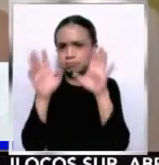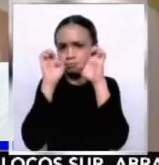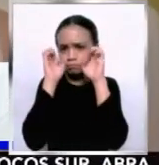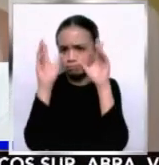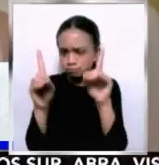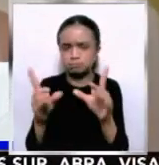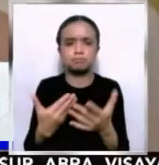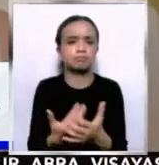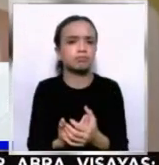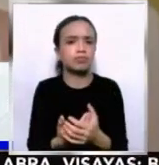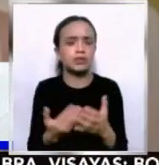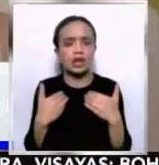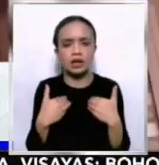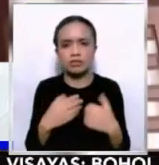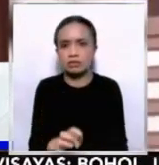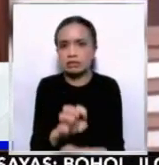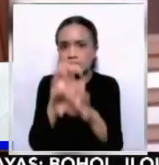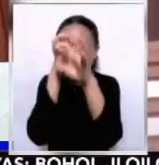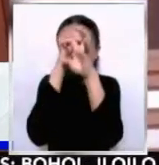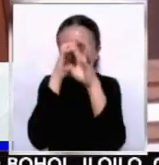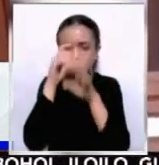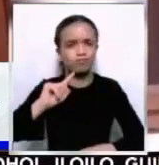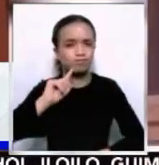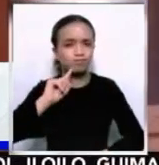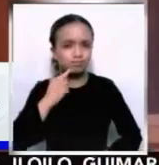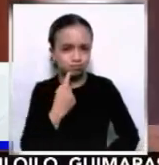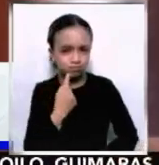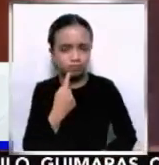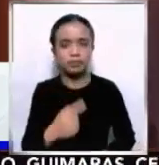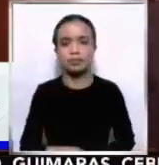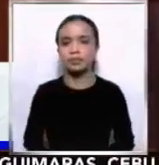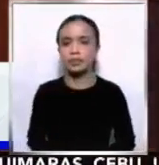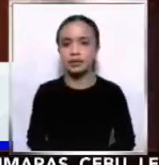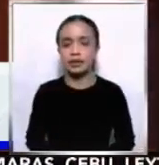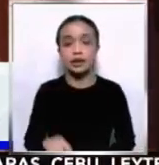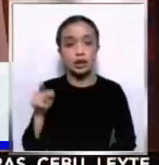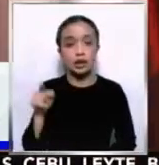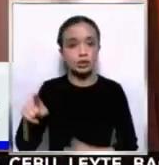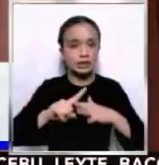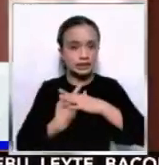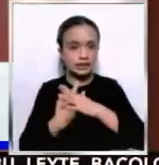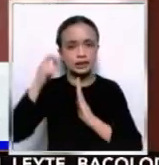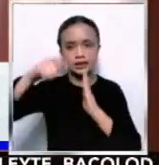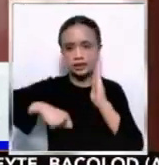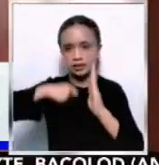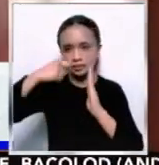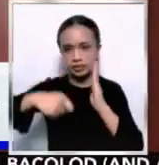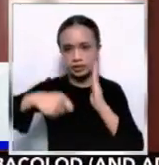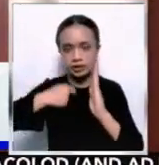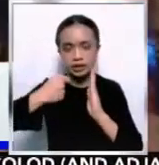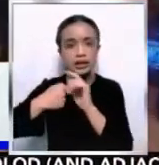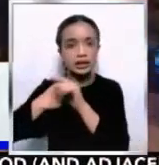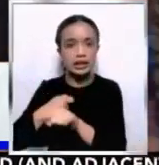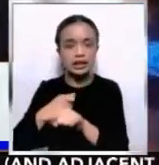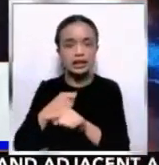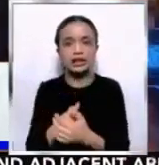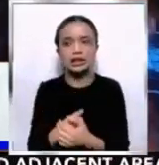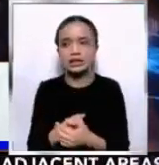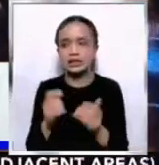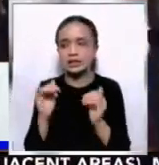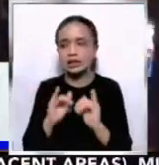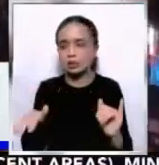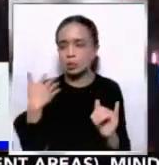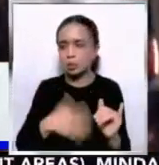may pagka-strict and serious. Nagsimula na nga siyang mag-taping at hindi raw niya napigilang humanga sa laki